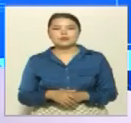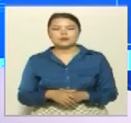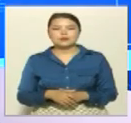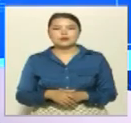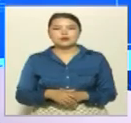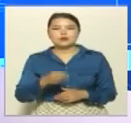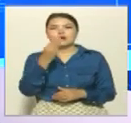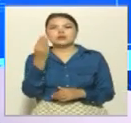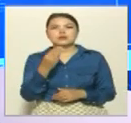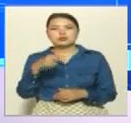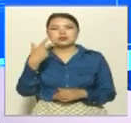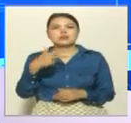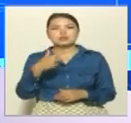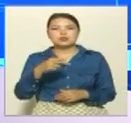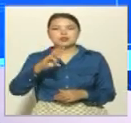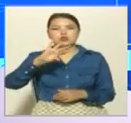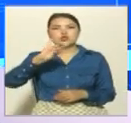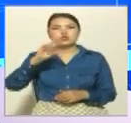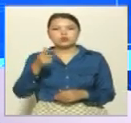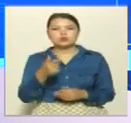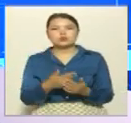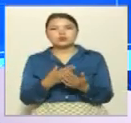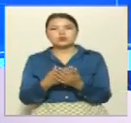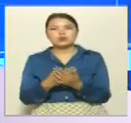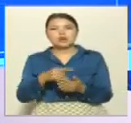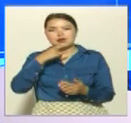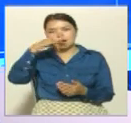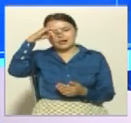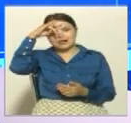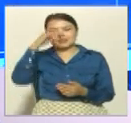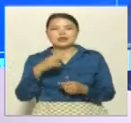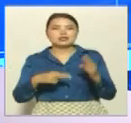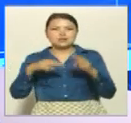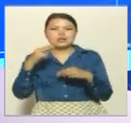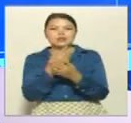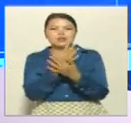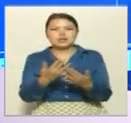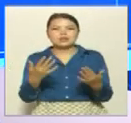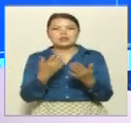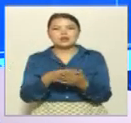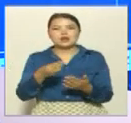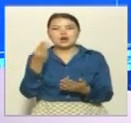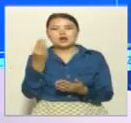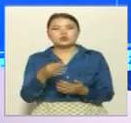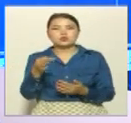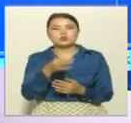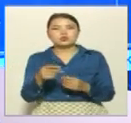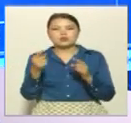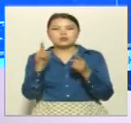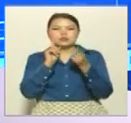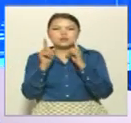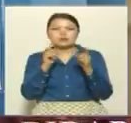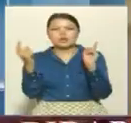Ақтауда маусымның 30-ы күні Қазақстан Республикасы индустрия және инфрақұрылымдық дамыту министрі Марат Қарабаев Маңғыстау облысының тұрғындарымен кездесу